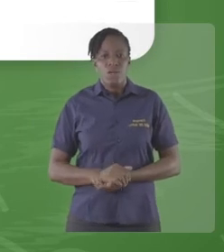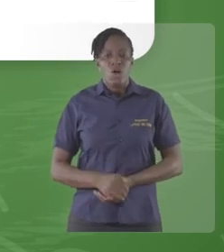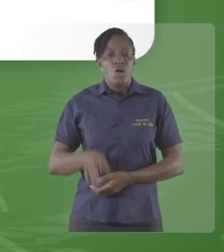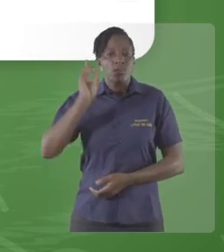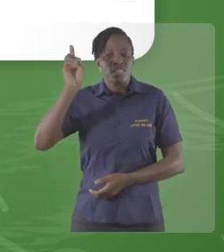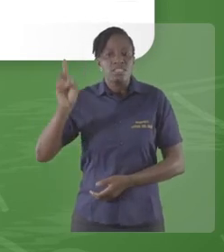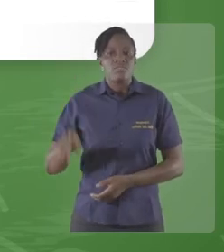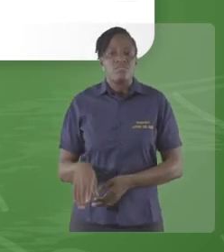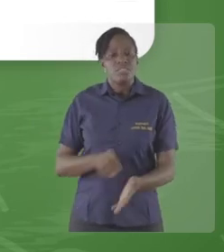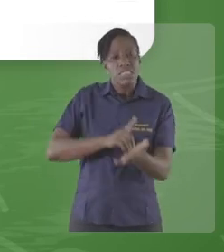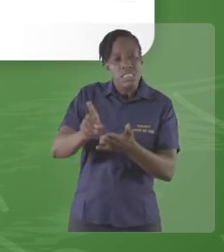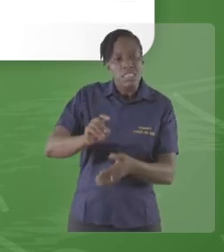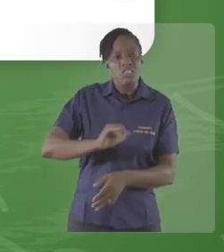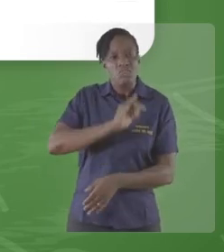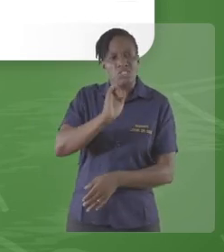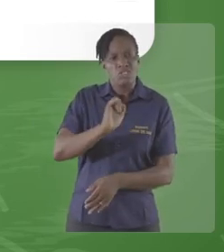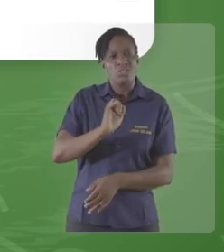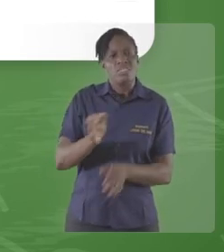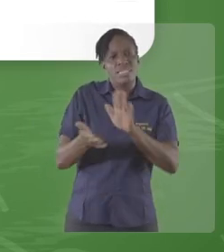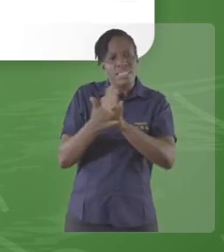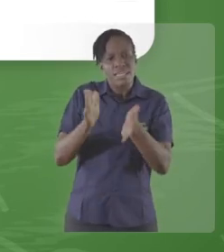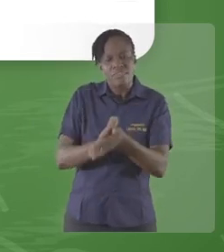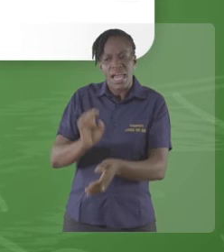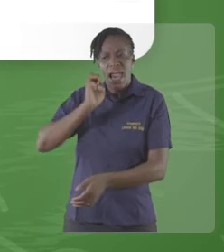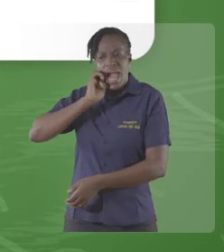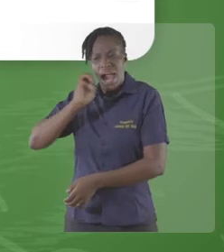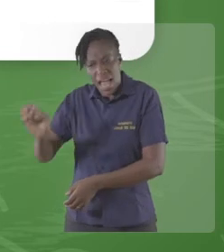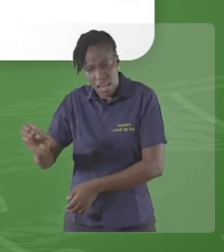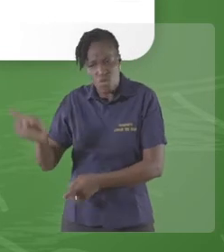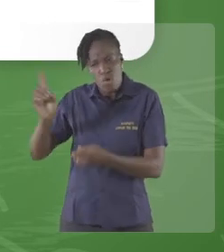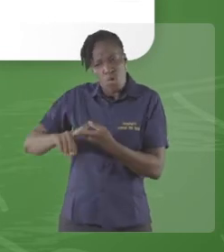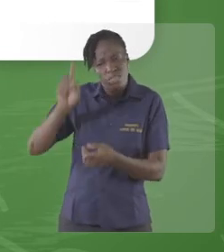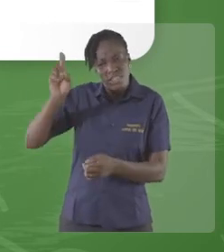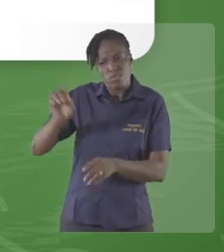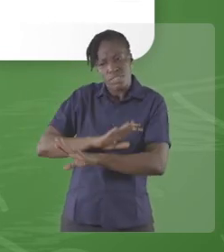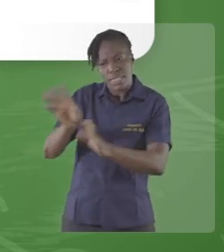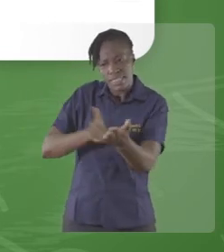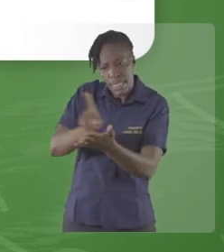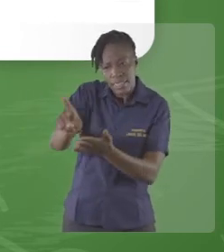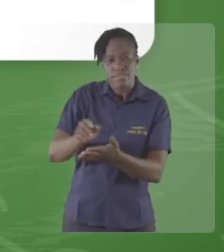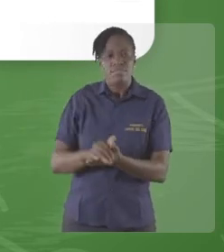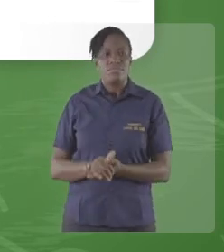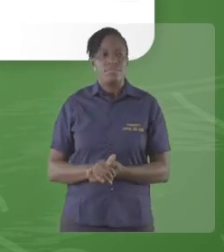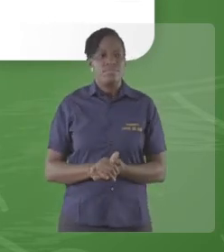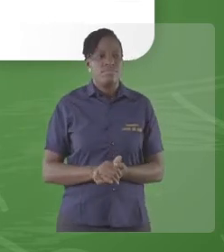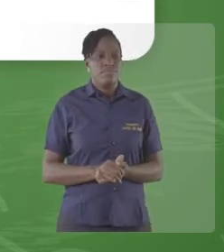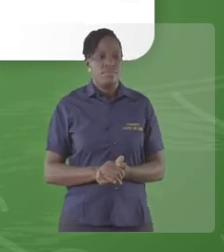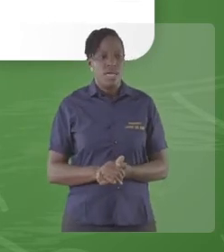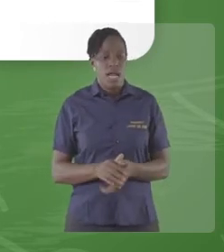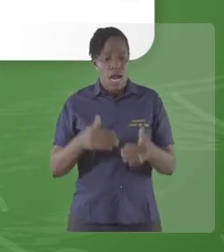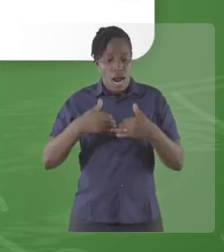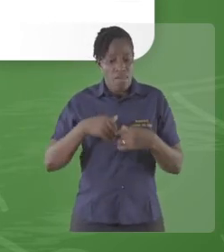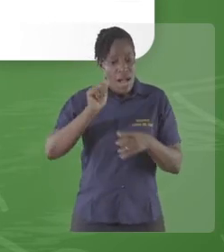je » devient « elle » au style indirect. Nous avons